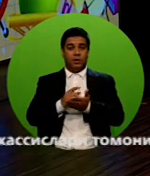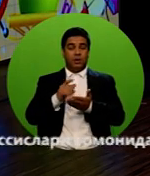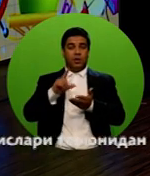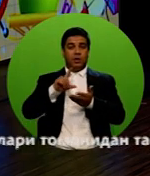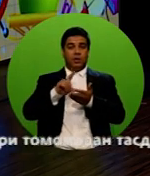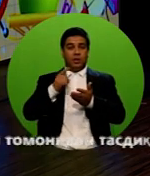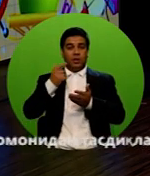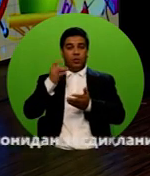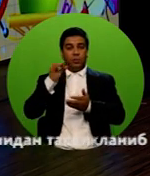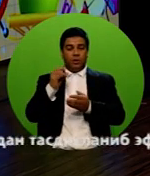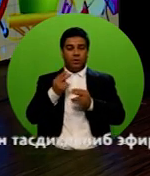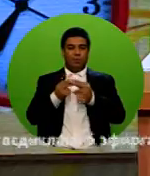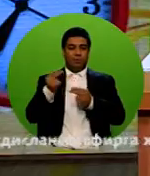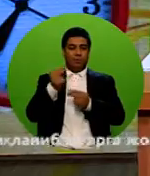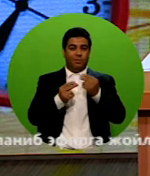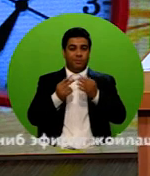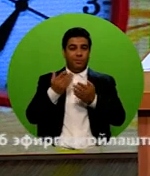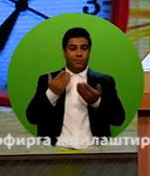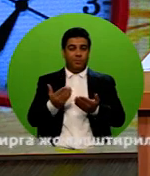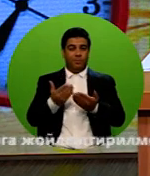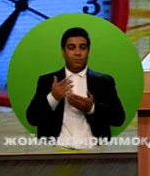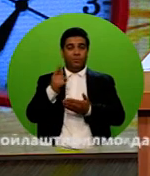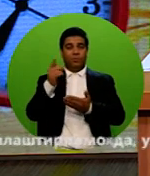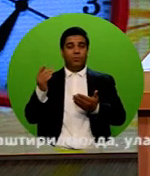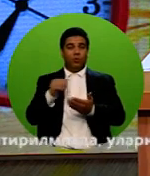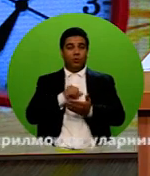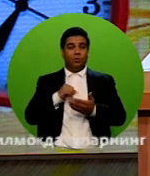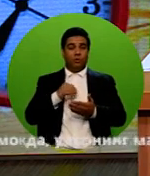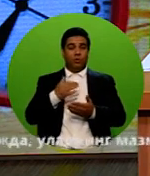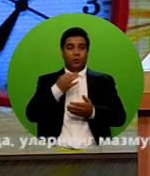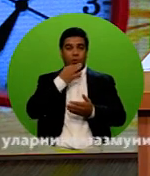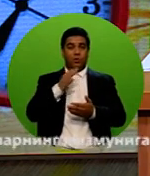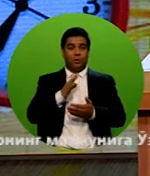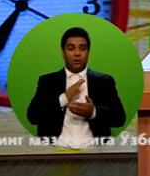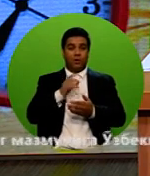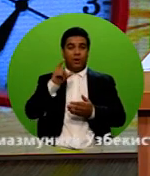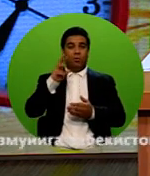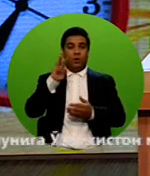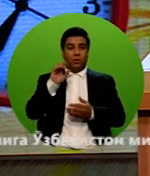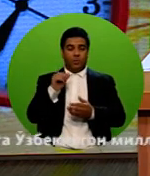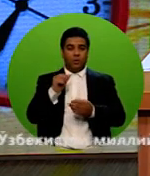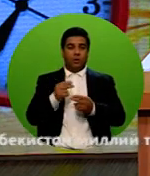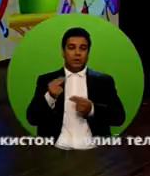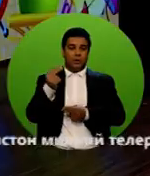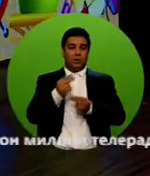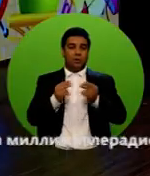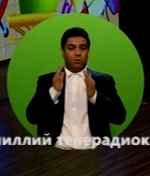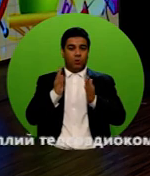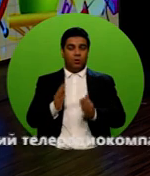geometrik shakllardan foydalanib o'zingiz yoqtirgan emblemani chizish